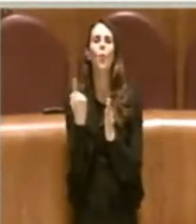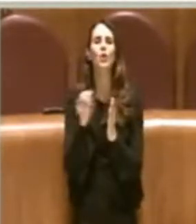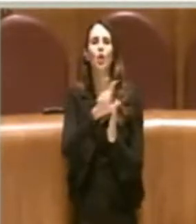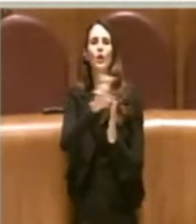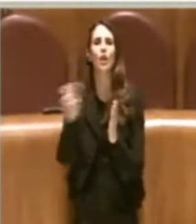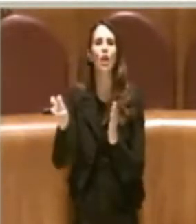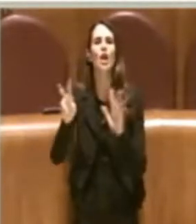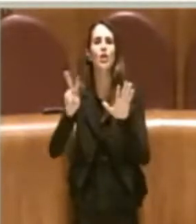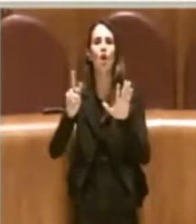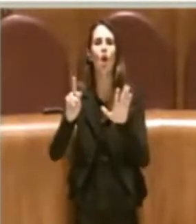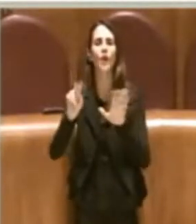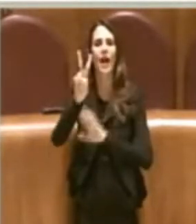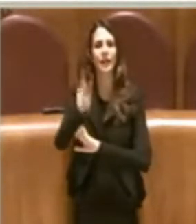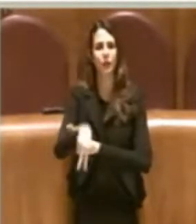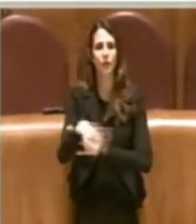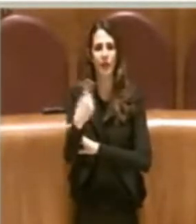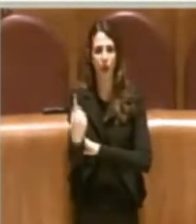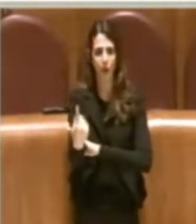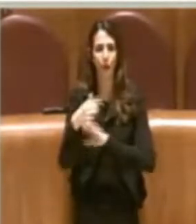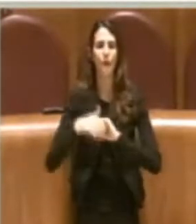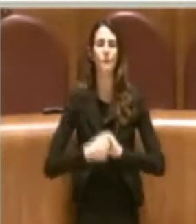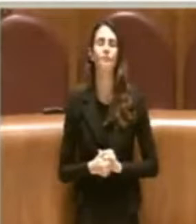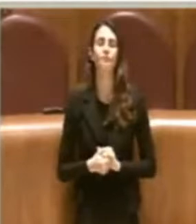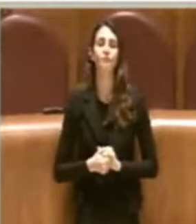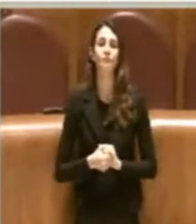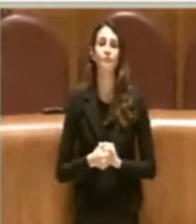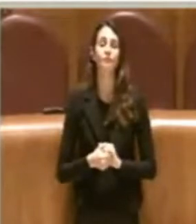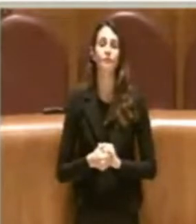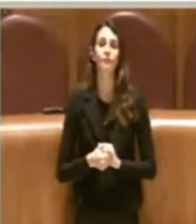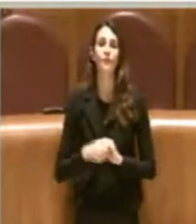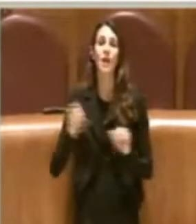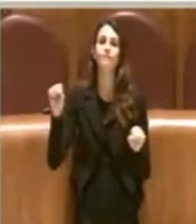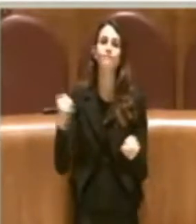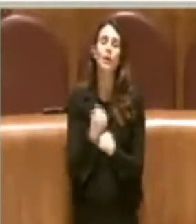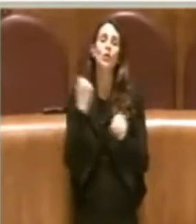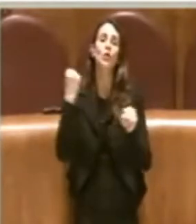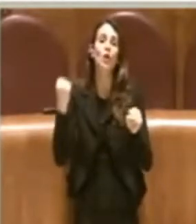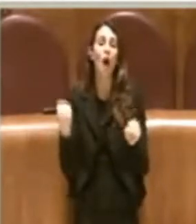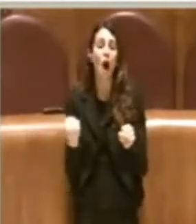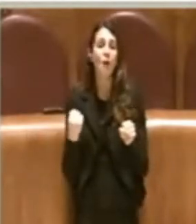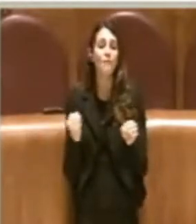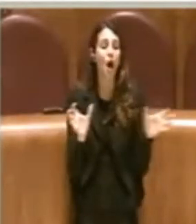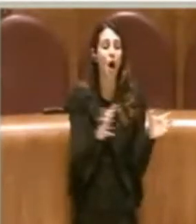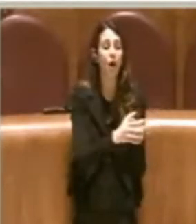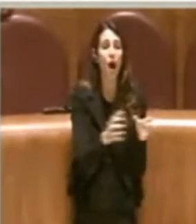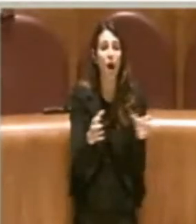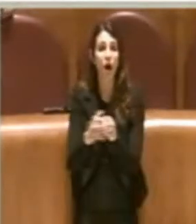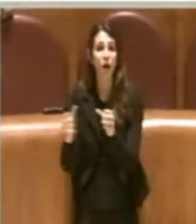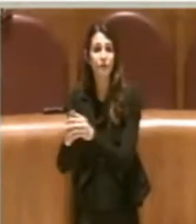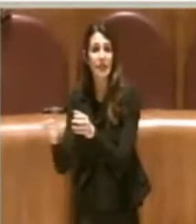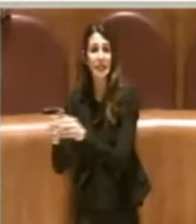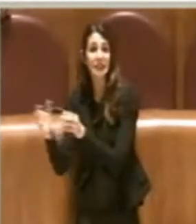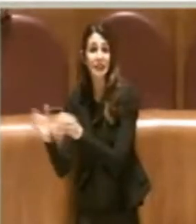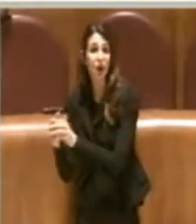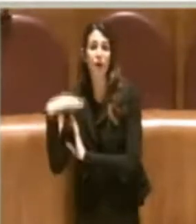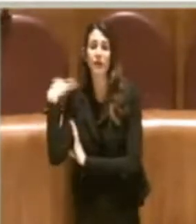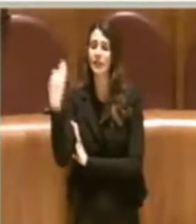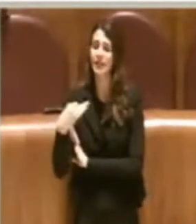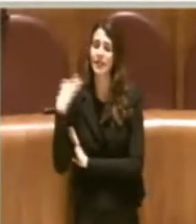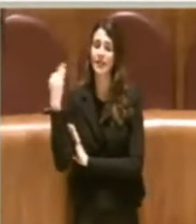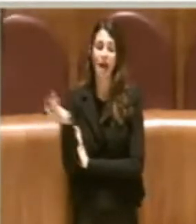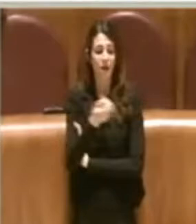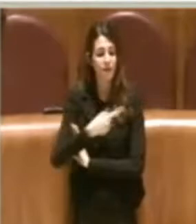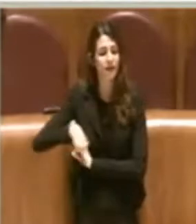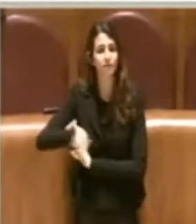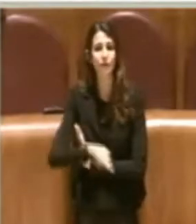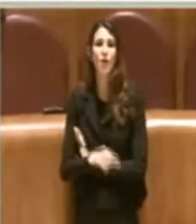380 del 2001. Purtroppo in tutte le commissioni spesso noi vediamo